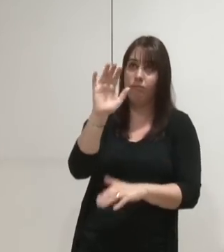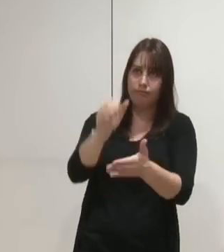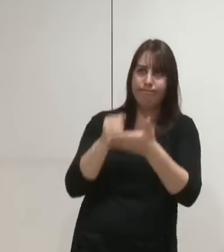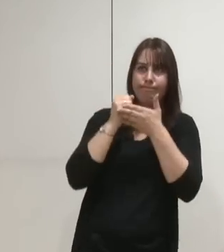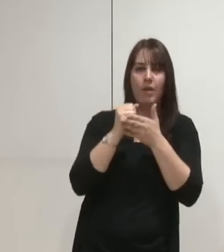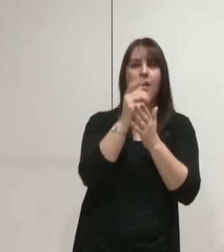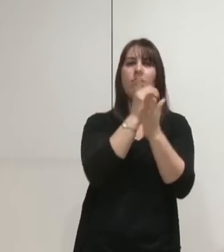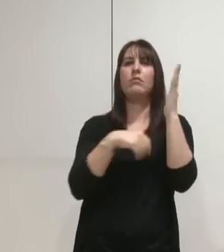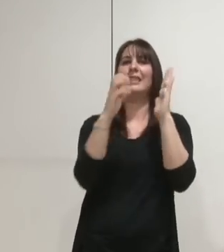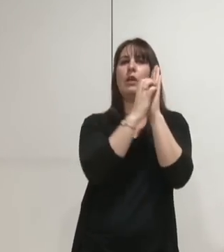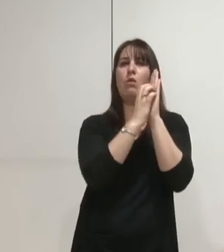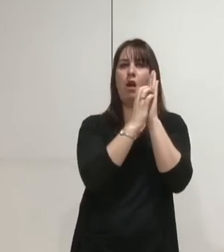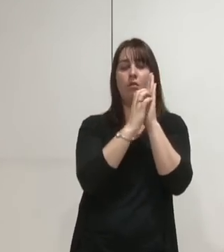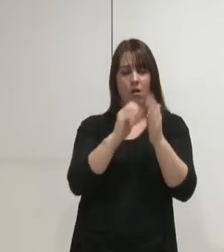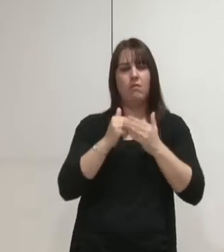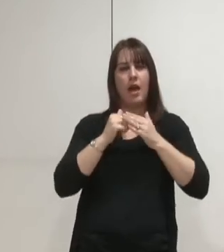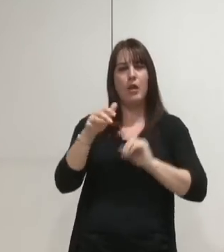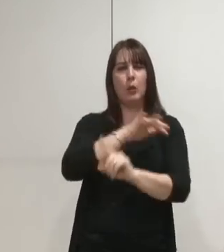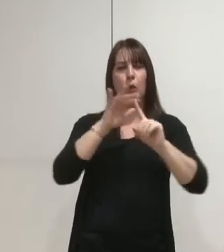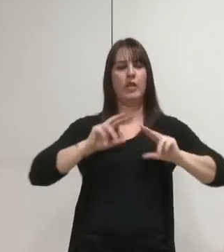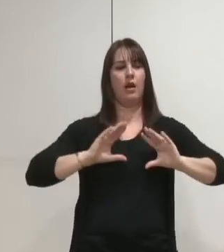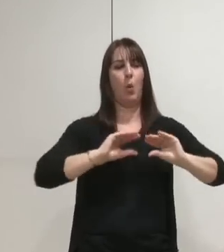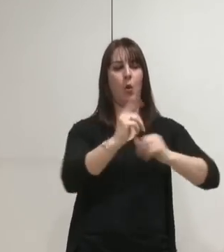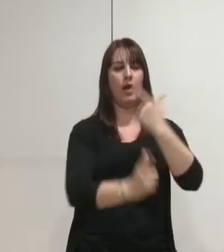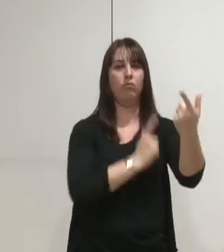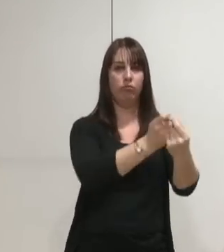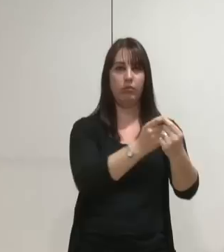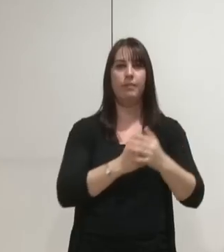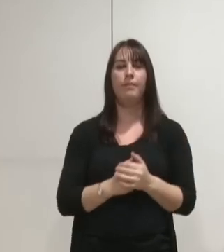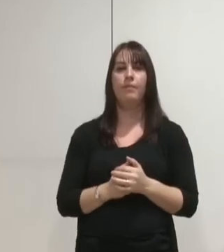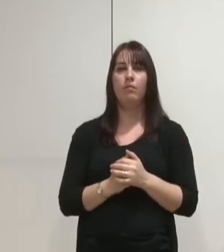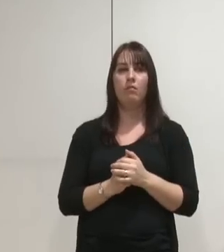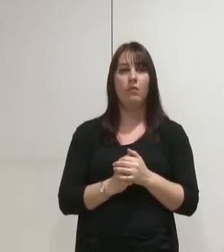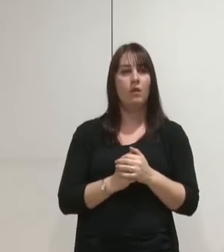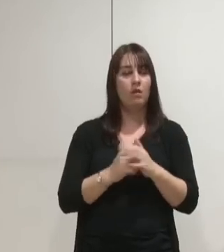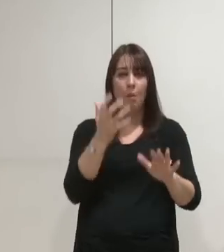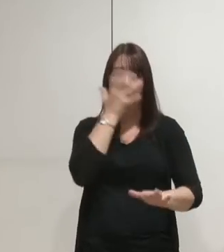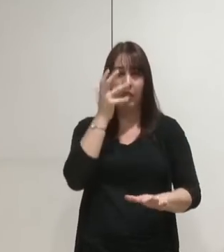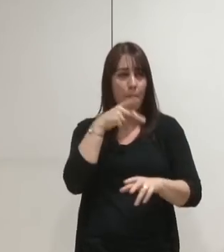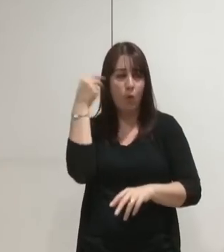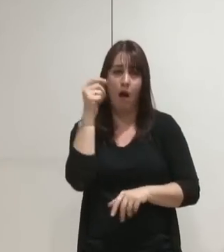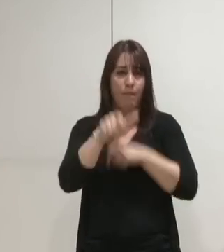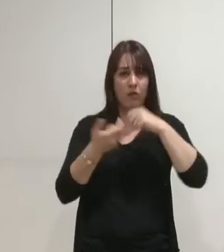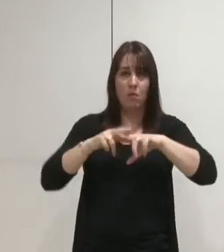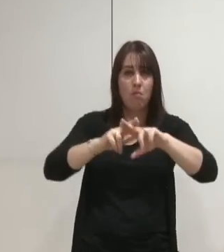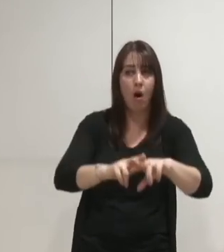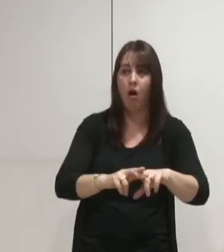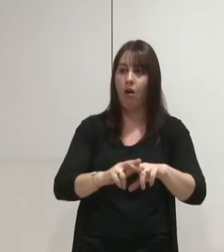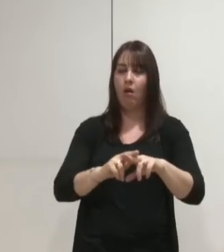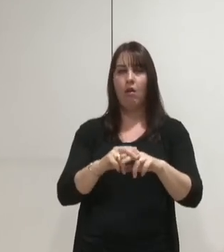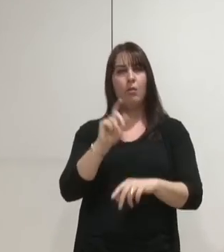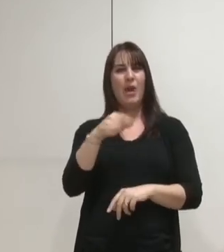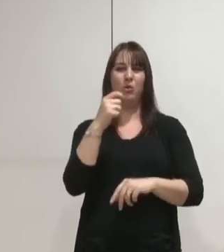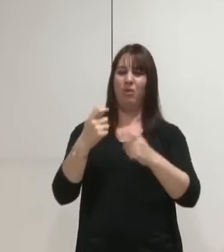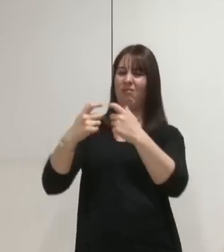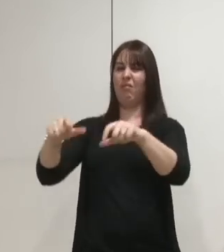la circulaire ces réponses au droits au drame humains transcendent les territoires et les étiquettes